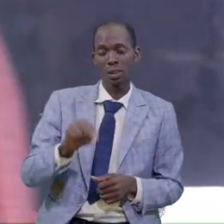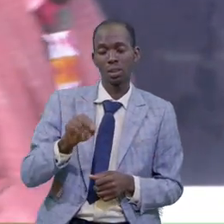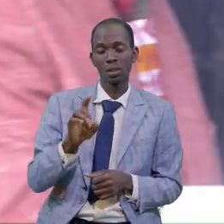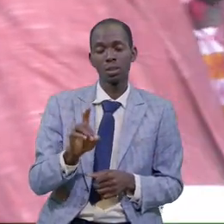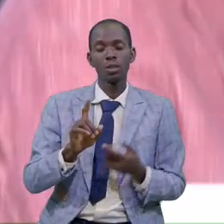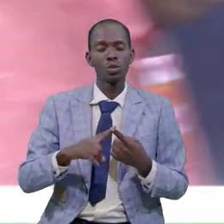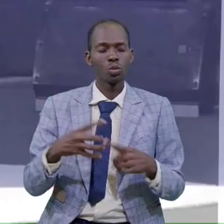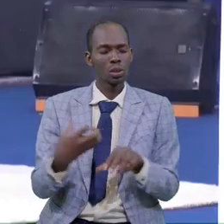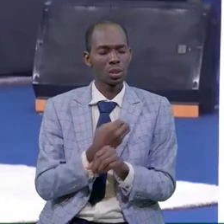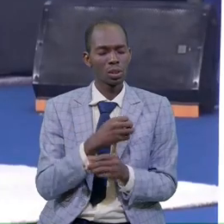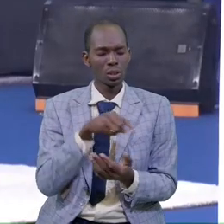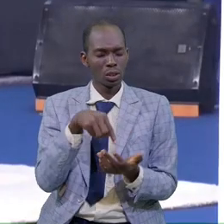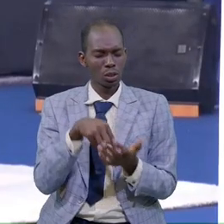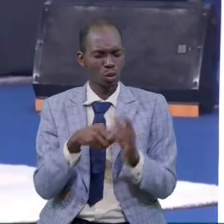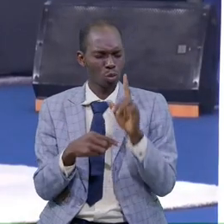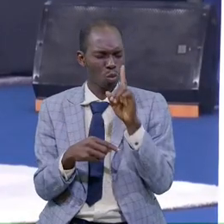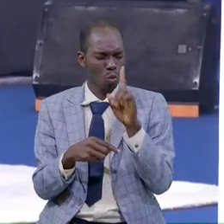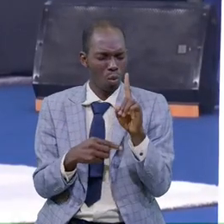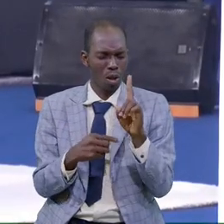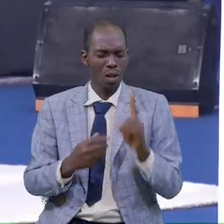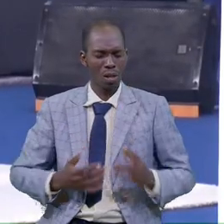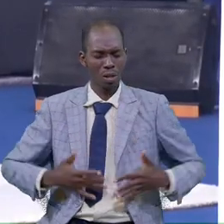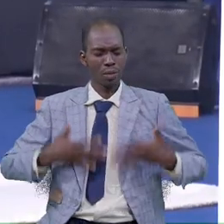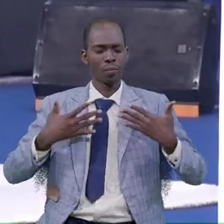pour porter cette seule vie